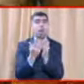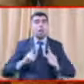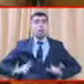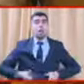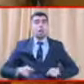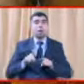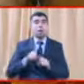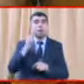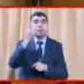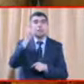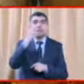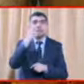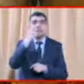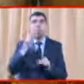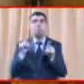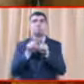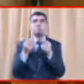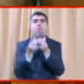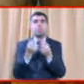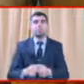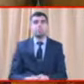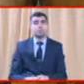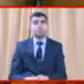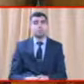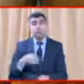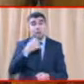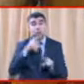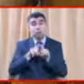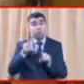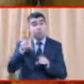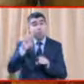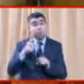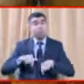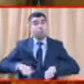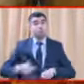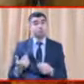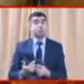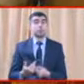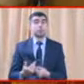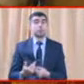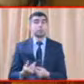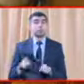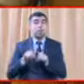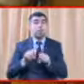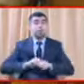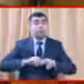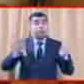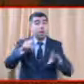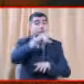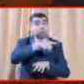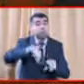وبجهة طنجة تطوان على الخصوص. وكما تعلمون السيد الوزير، فإن هذه الظاهرة تشكل